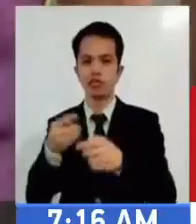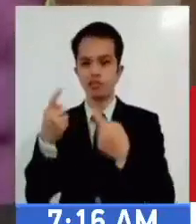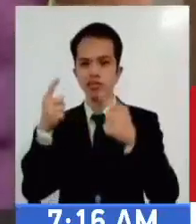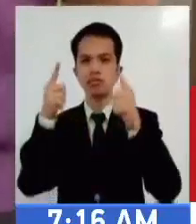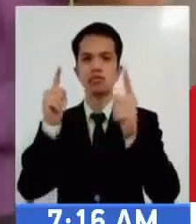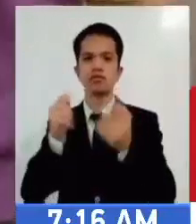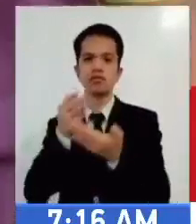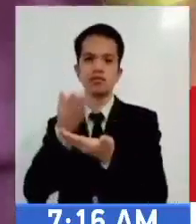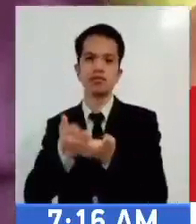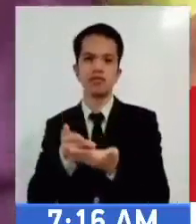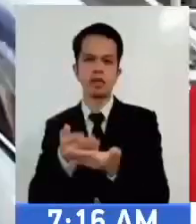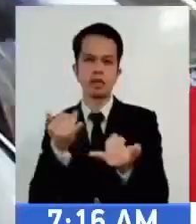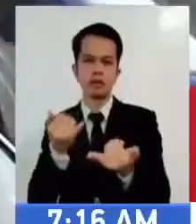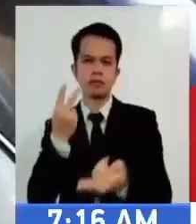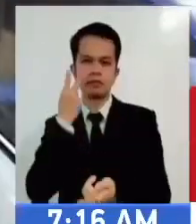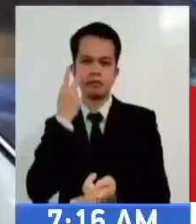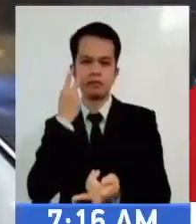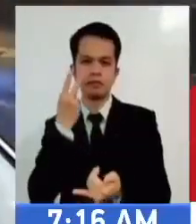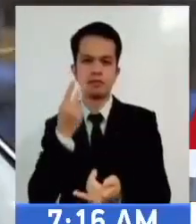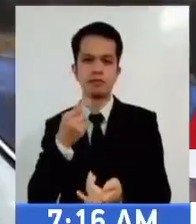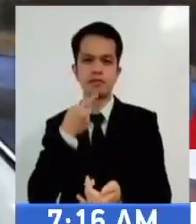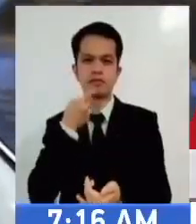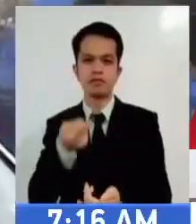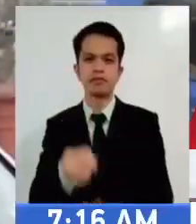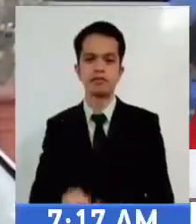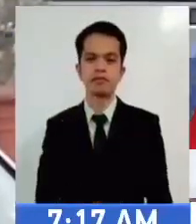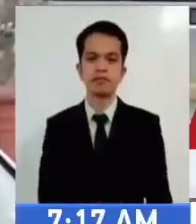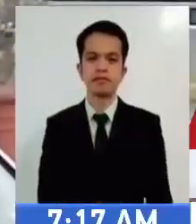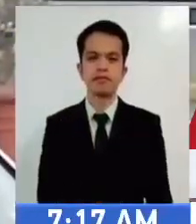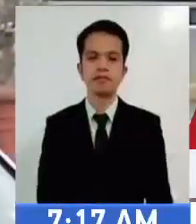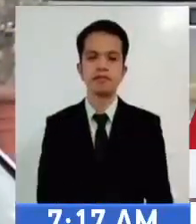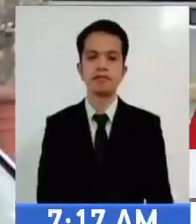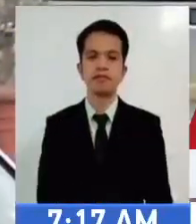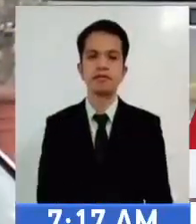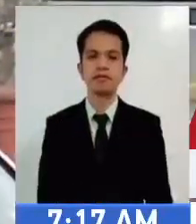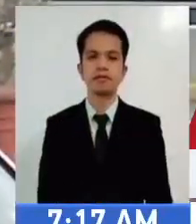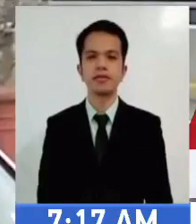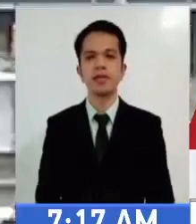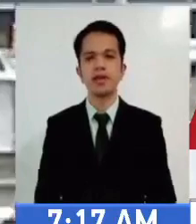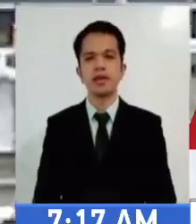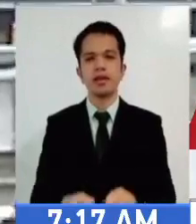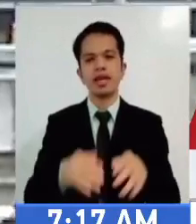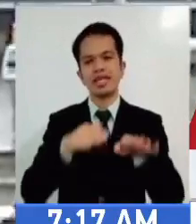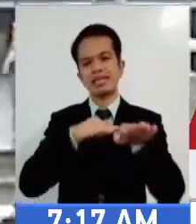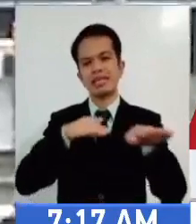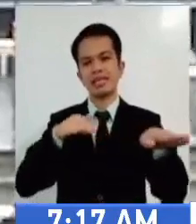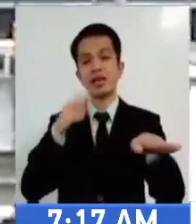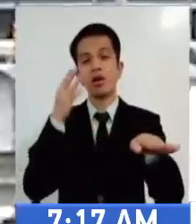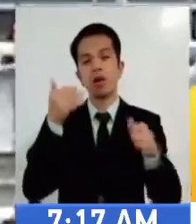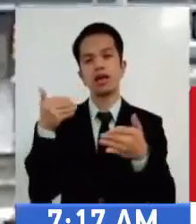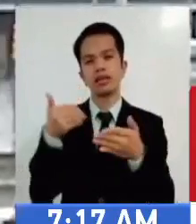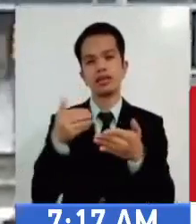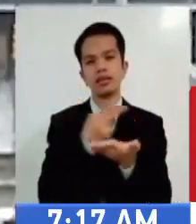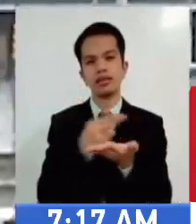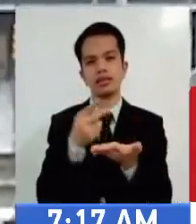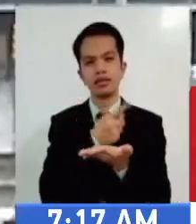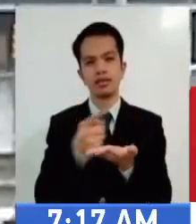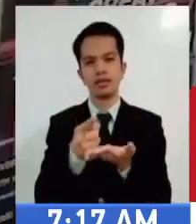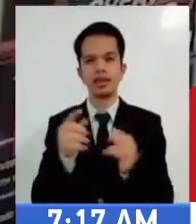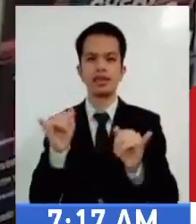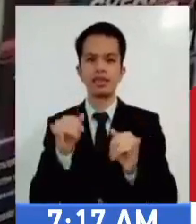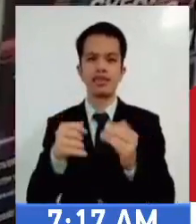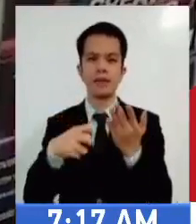pahayag. Medyo traffic kasi papasok na po yung Holy Week. Mahal na rin yung ticket sa Holy